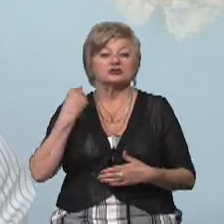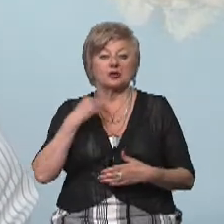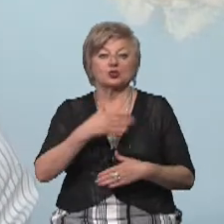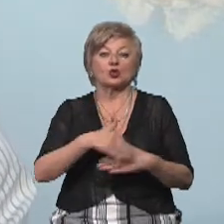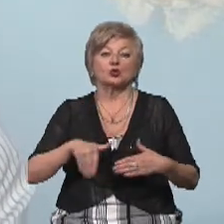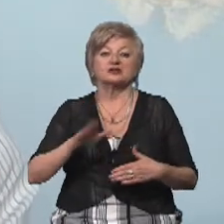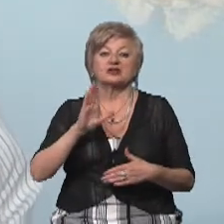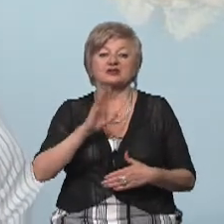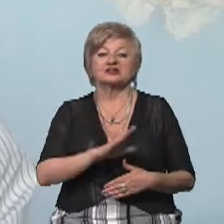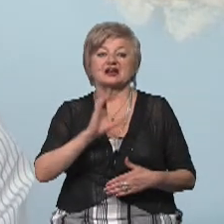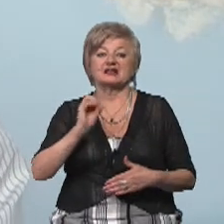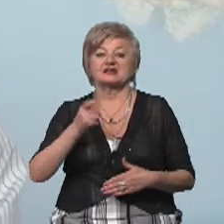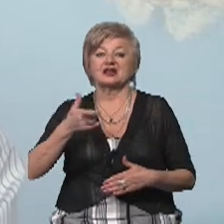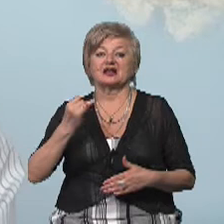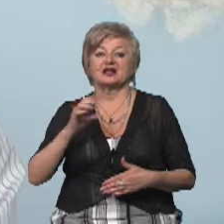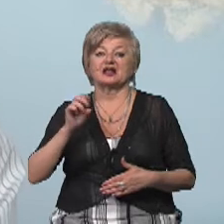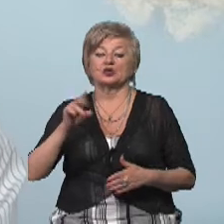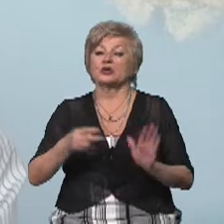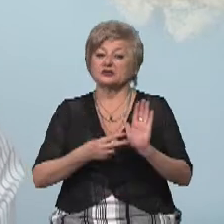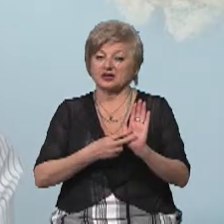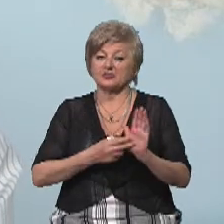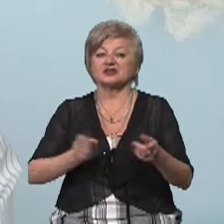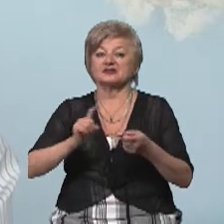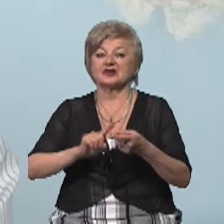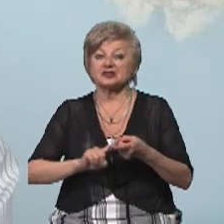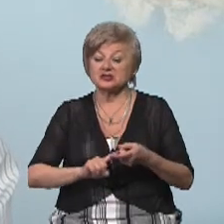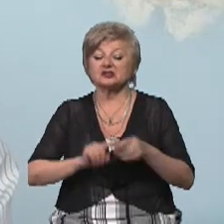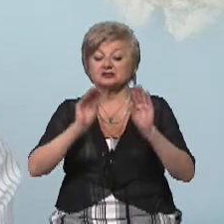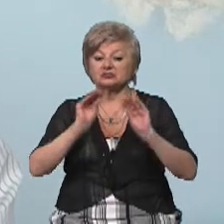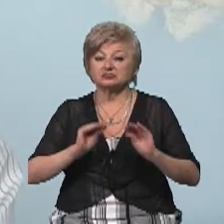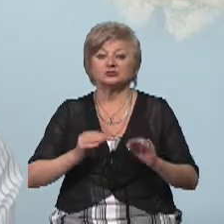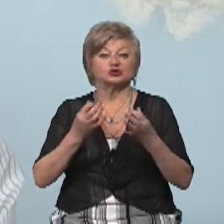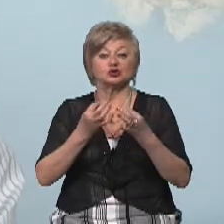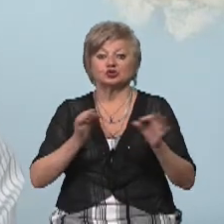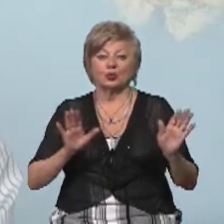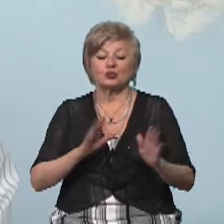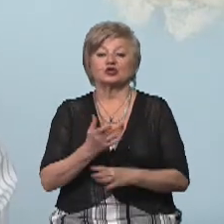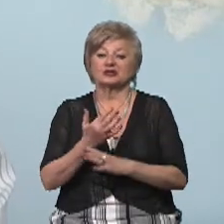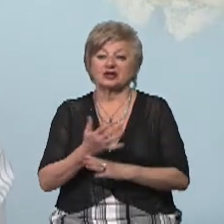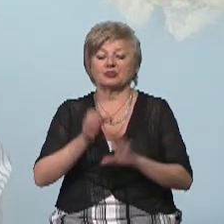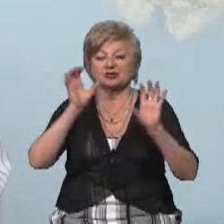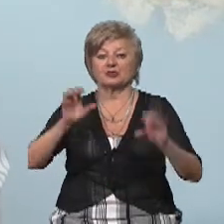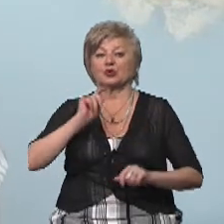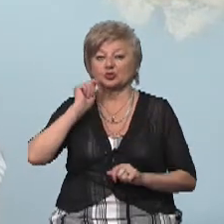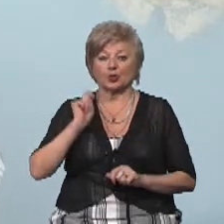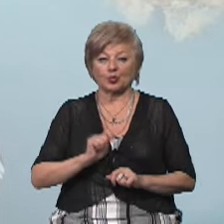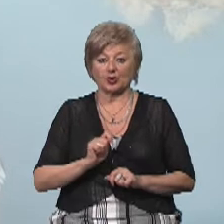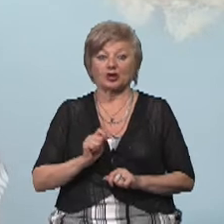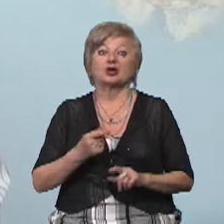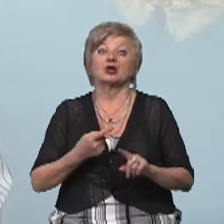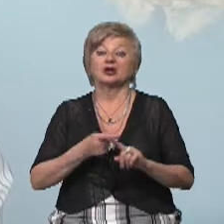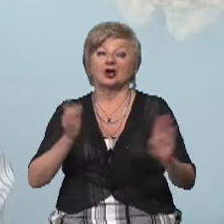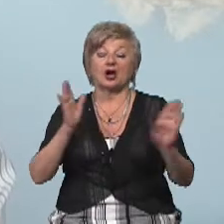вулиця Василя Сергієнка, 7. У зв'язку з викладом та з метою недопущення порушення вимог Закону України про охорону атмосферного